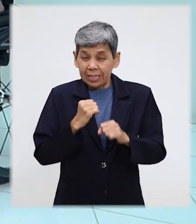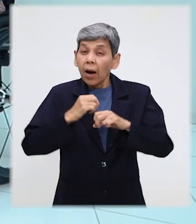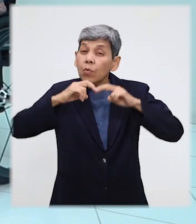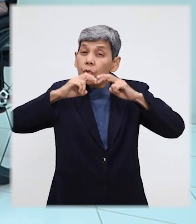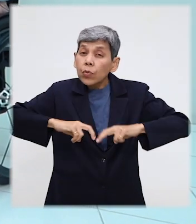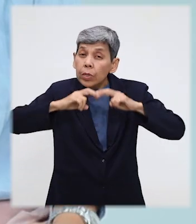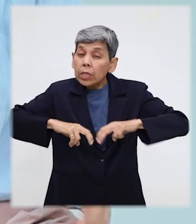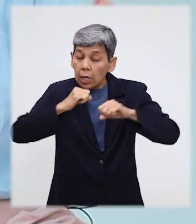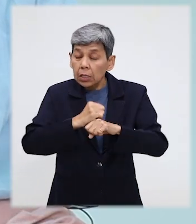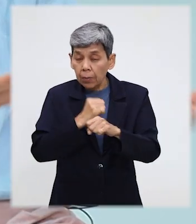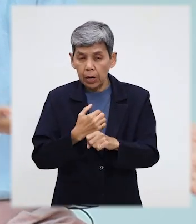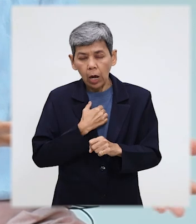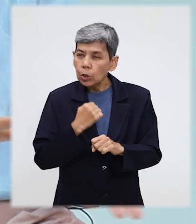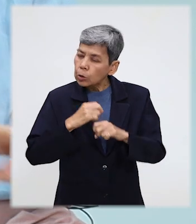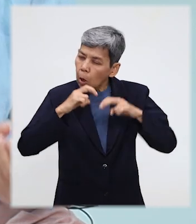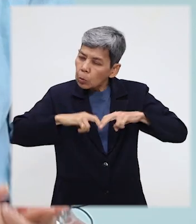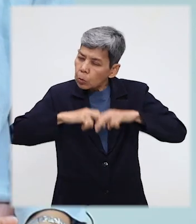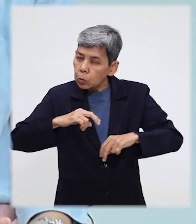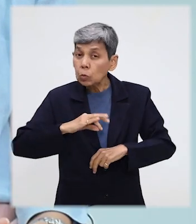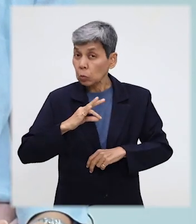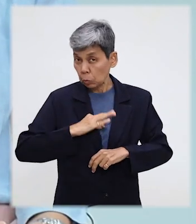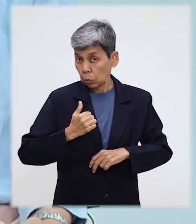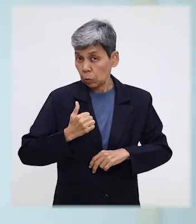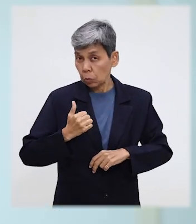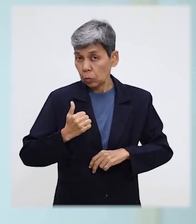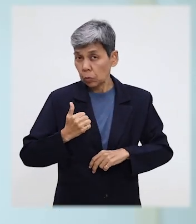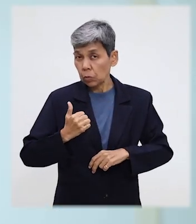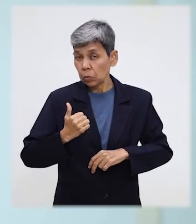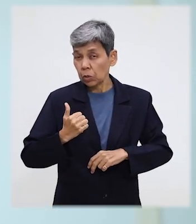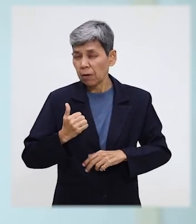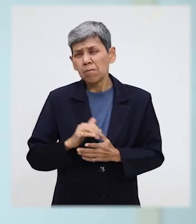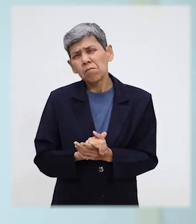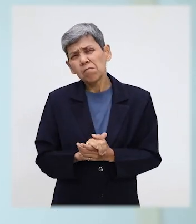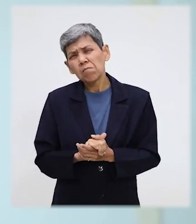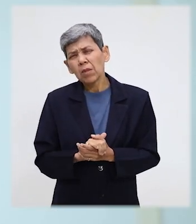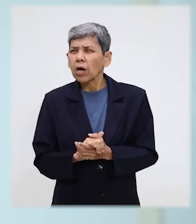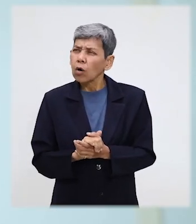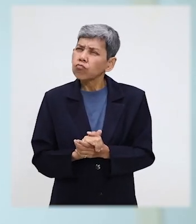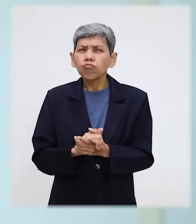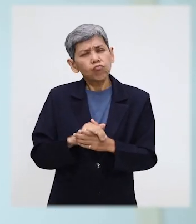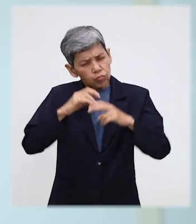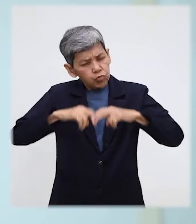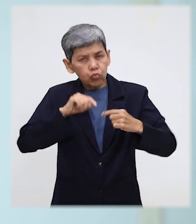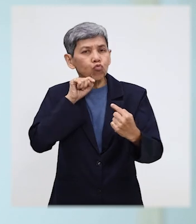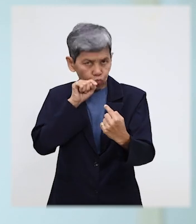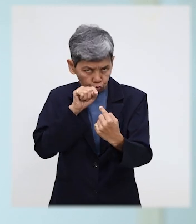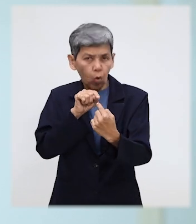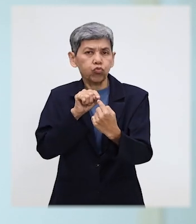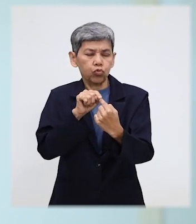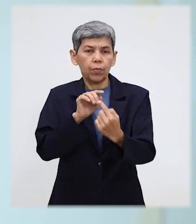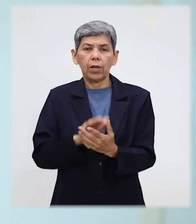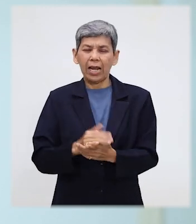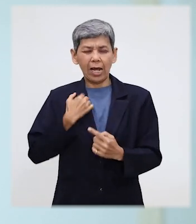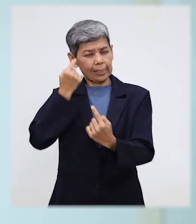านวิจัยตัวเนี้ยผลลัพธ์ที่เราตรงวัตถุประสงค์ที่เราตั้งไว้ไหมคะ ถ้าถามว่าตรงไหมตรงค่ะเพราะว่า